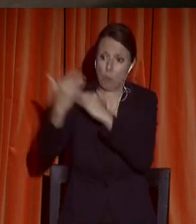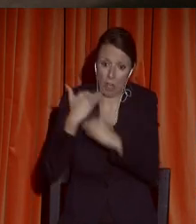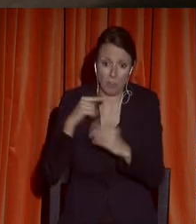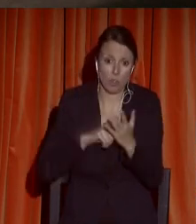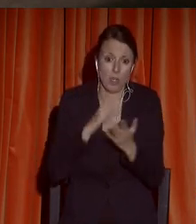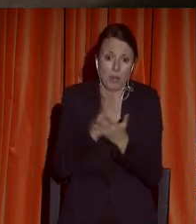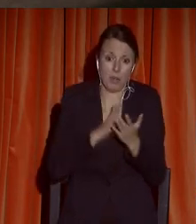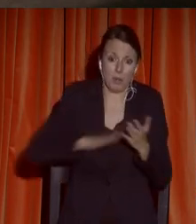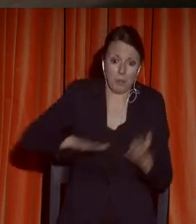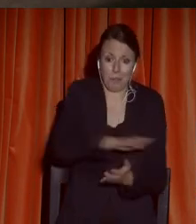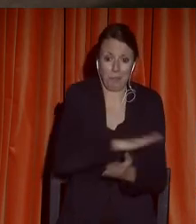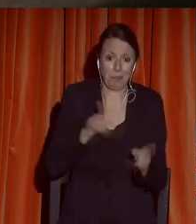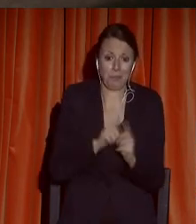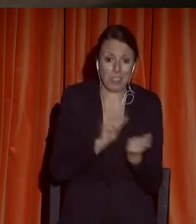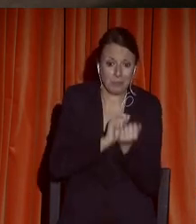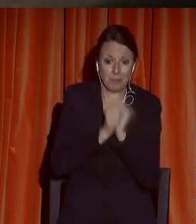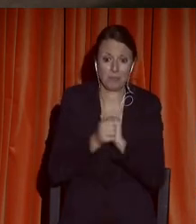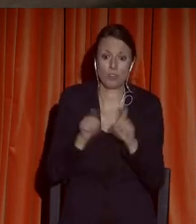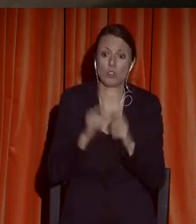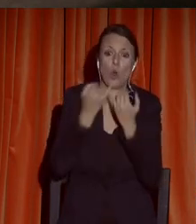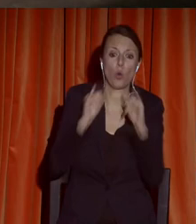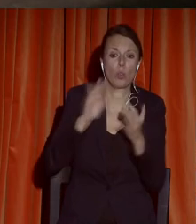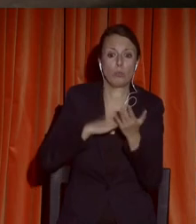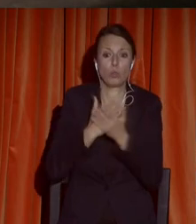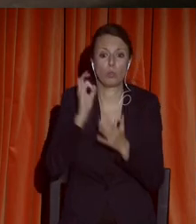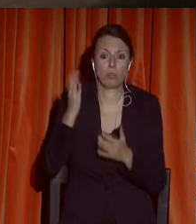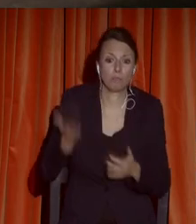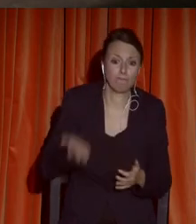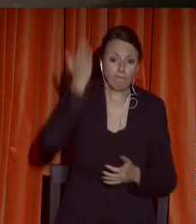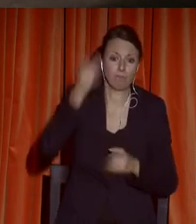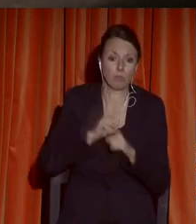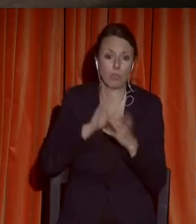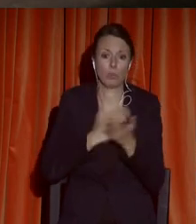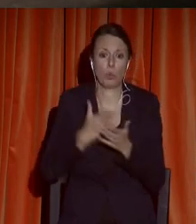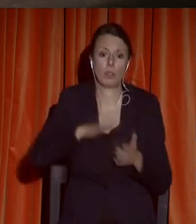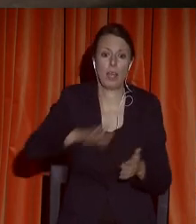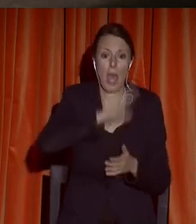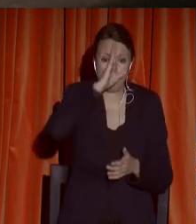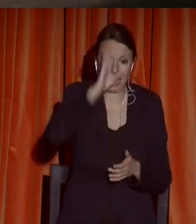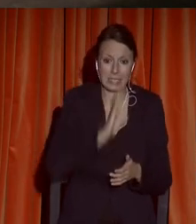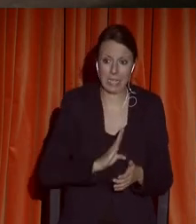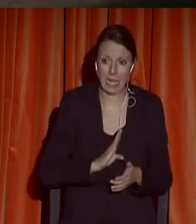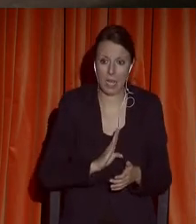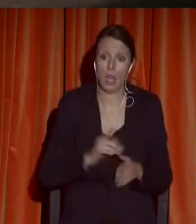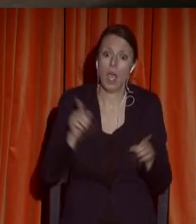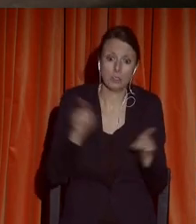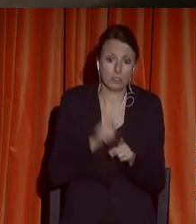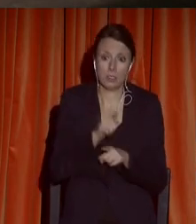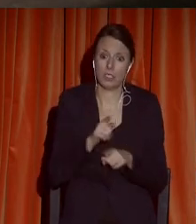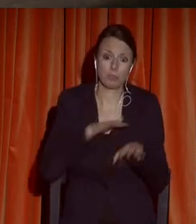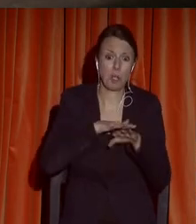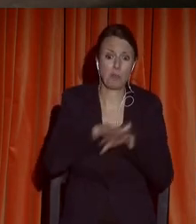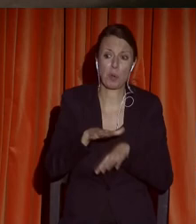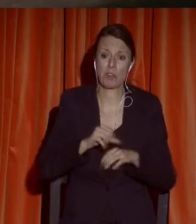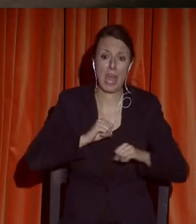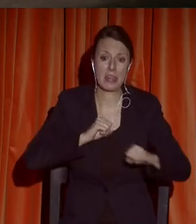wzrost autorytaryzmu w niektórych państwach, Brazylia, która też zmienia, można powiedzieć,